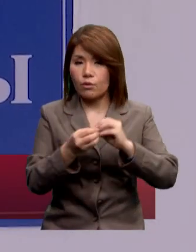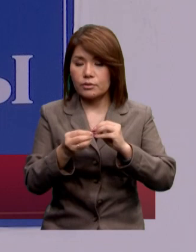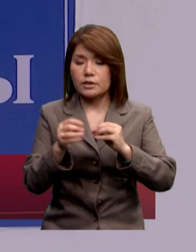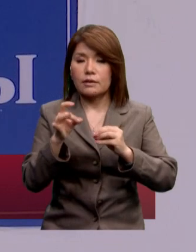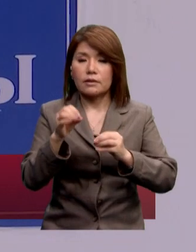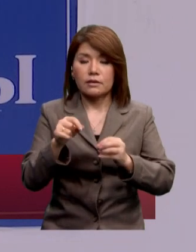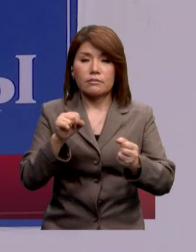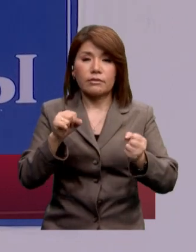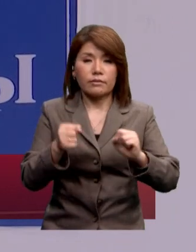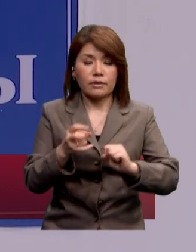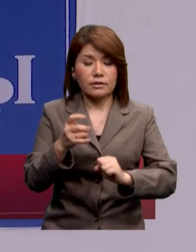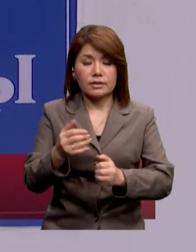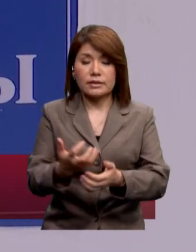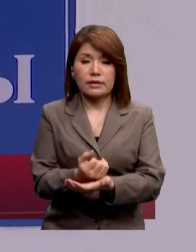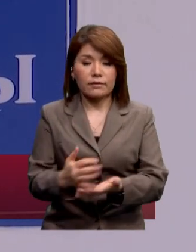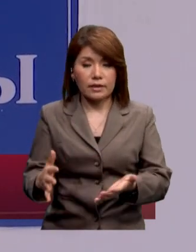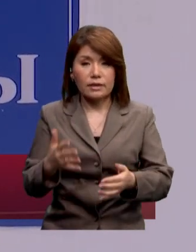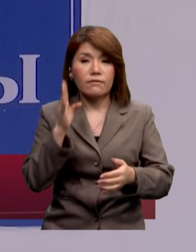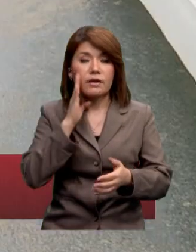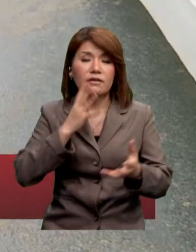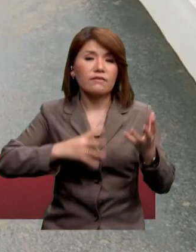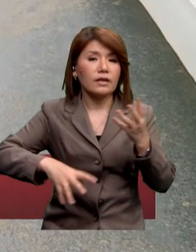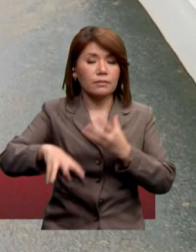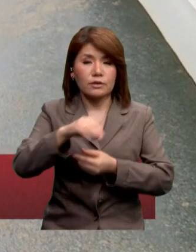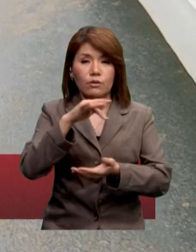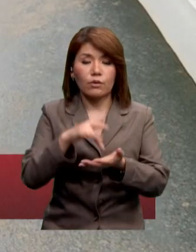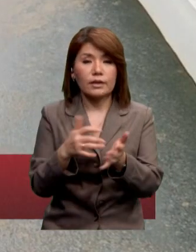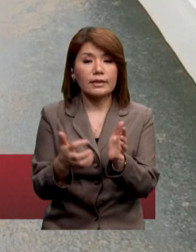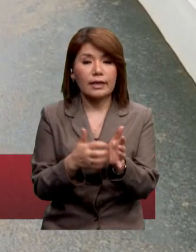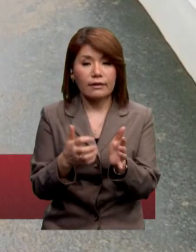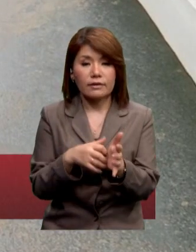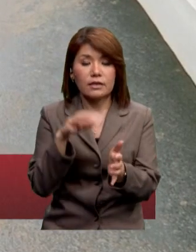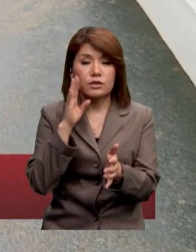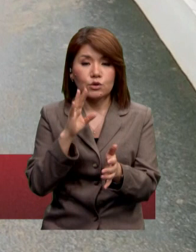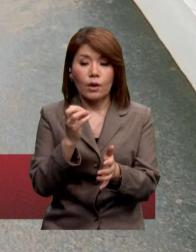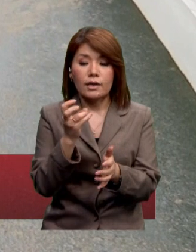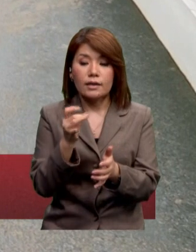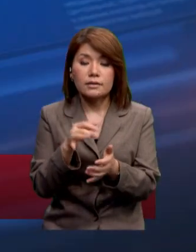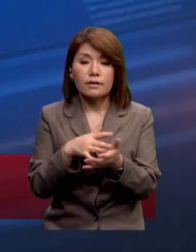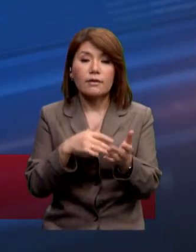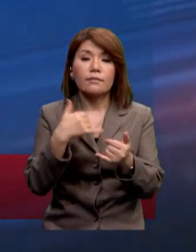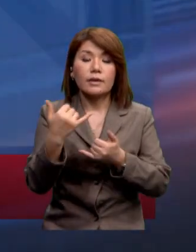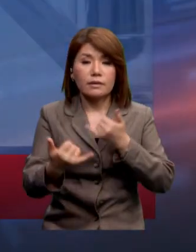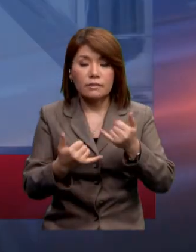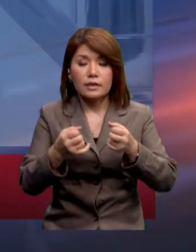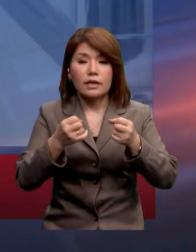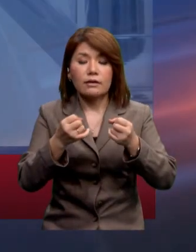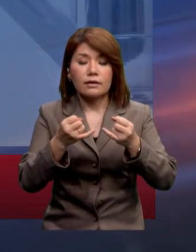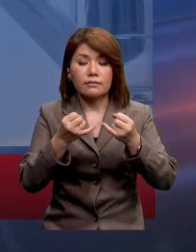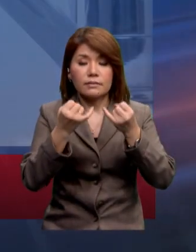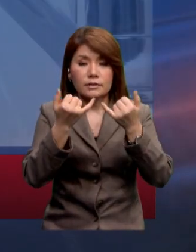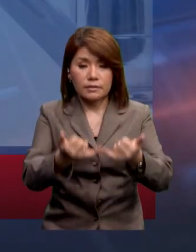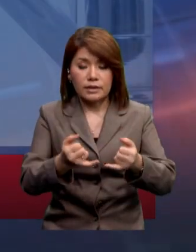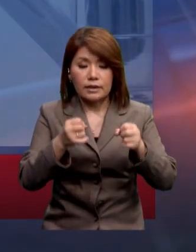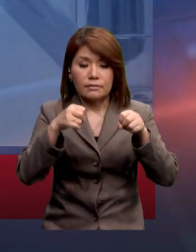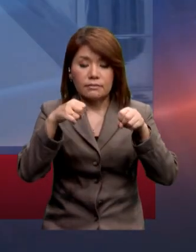и вправду глобальная. Не хватает воды по всей столице. В Астана Су Арнасе решили подавать воду по спецграфику. В активное